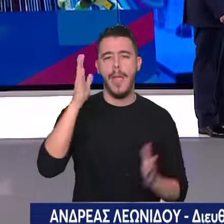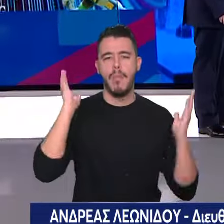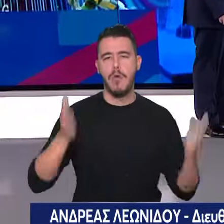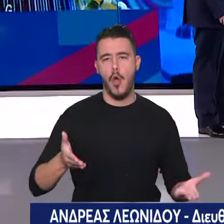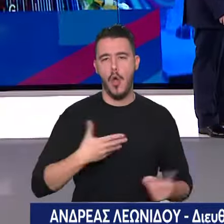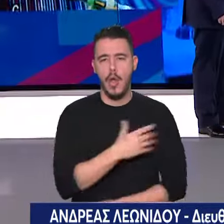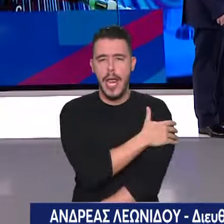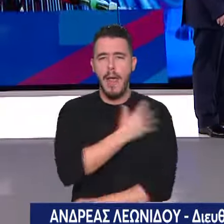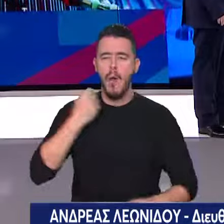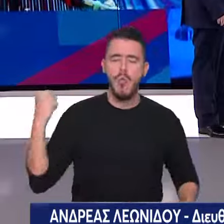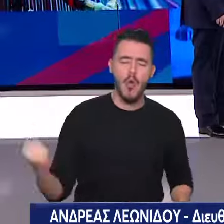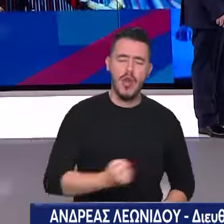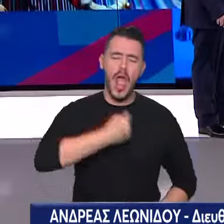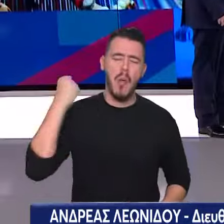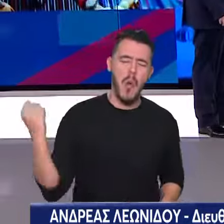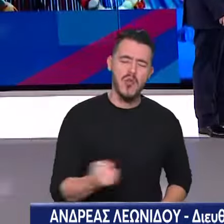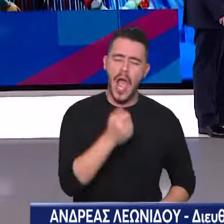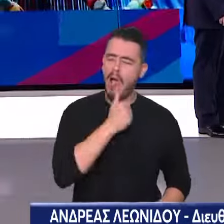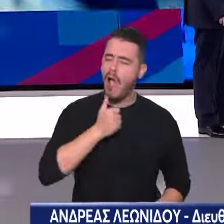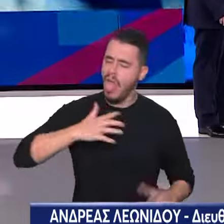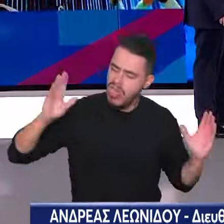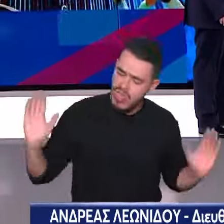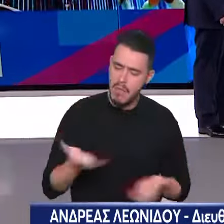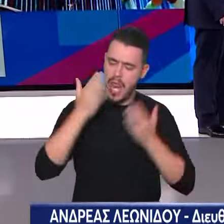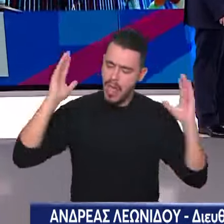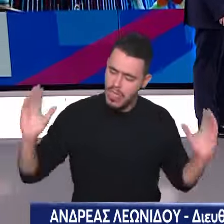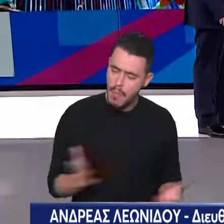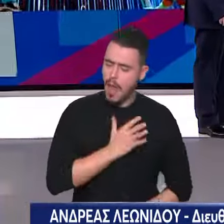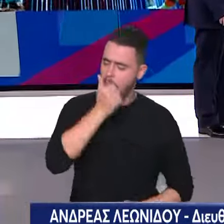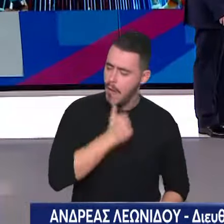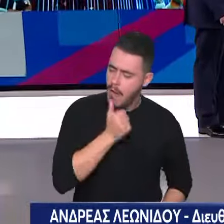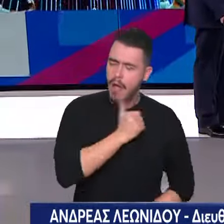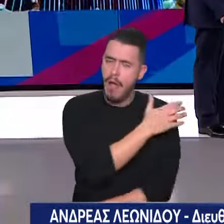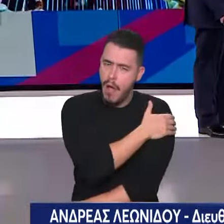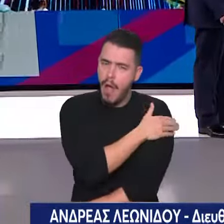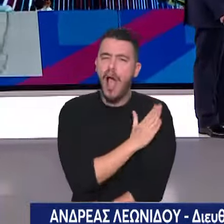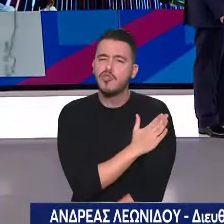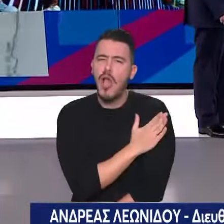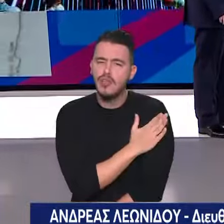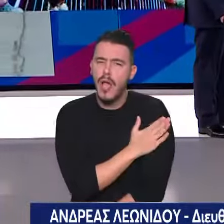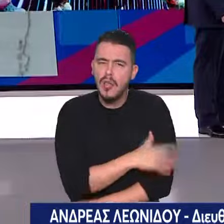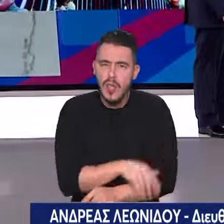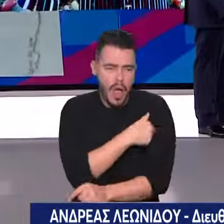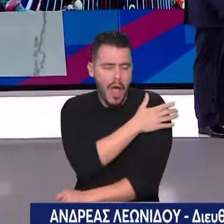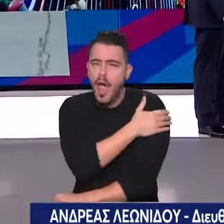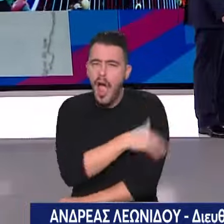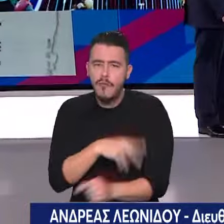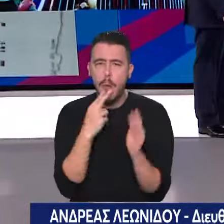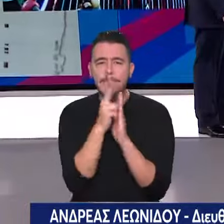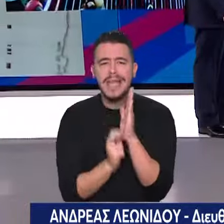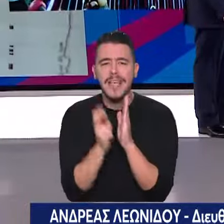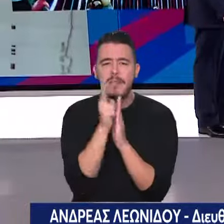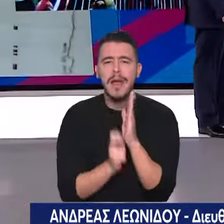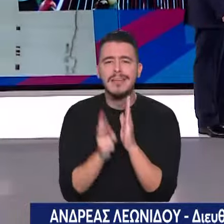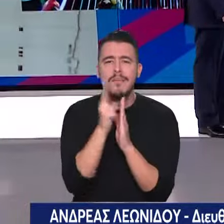πονάς. Λες, πονάω, δεν πειράζει, αντέχω τον πόνο. Το κρατάς, το κάνεις και χειρότερο ενδεχομένως με αυτό. Ακριβώς. Αν αποτύχει η συντηρητική θεραπεία ή αν